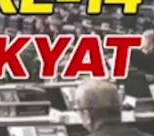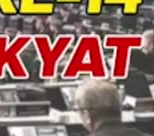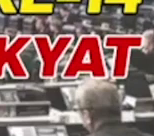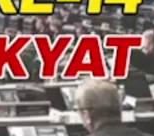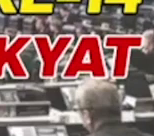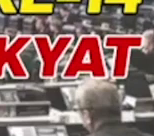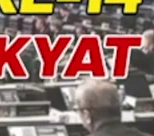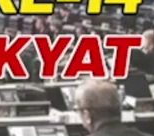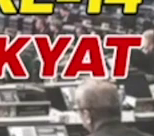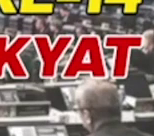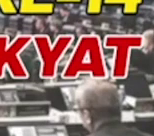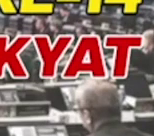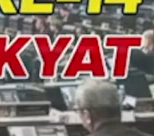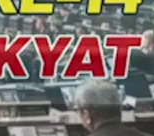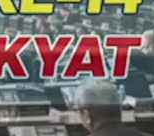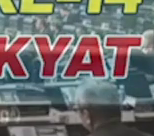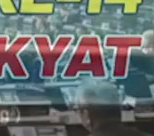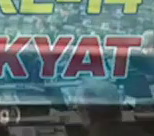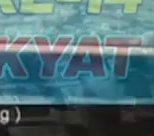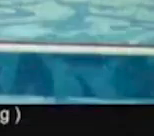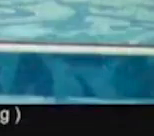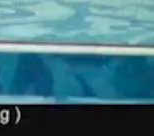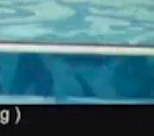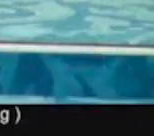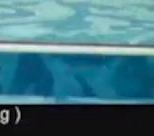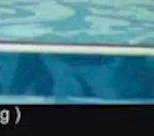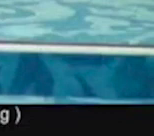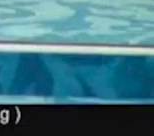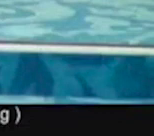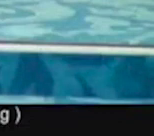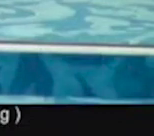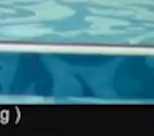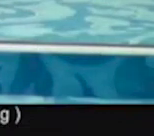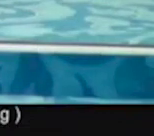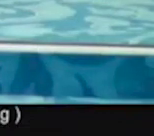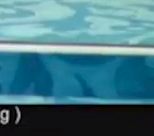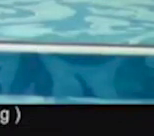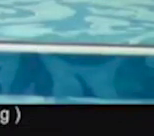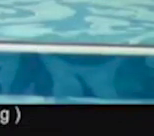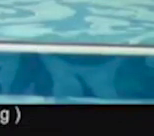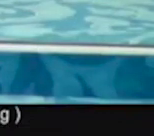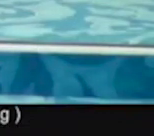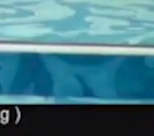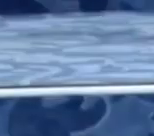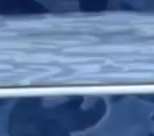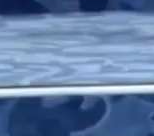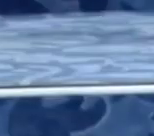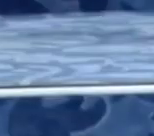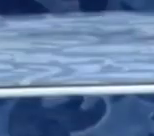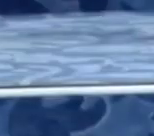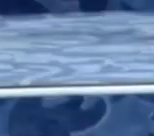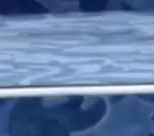Tuan Yang di-Pertua, ahli-ahli yang berhormat sekalian. Tuan Yang di-Pertua, mengikut peraturan mesyuarat